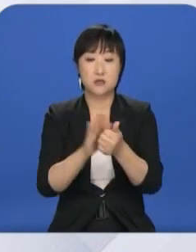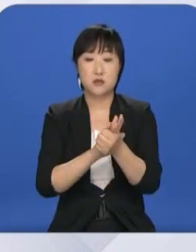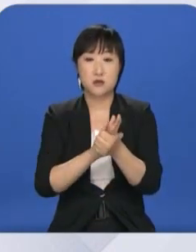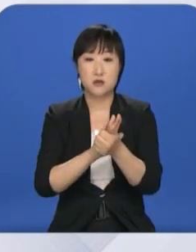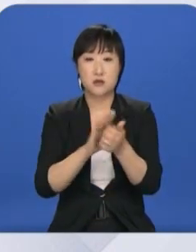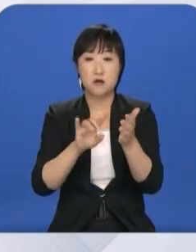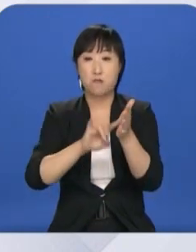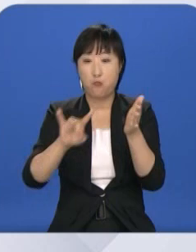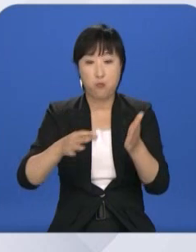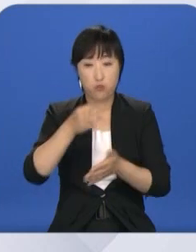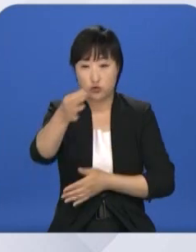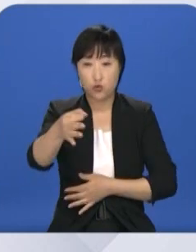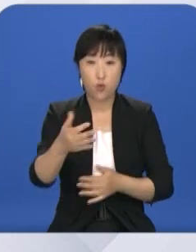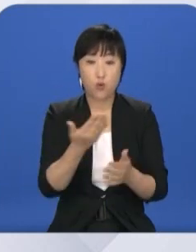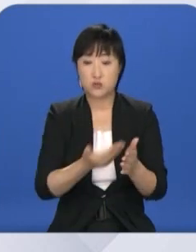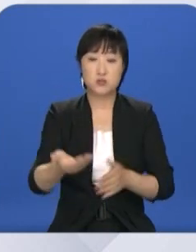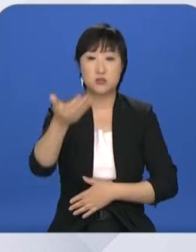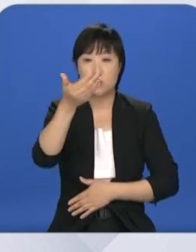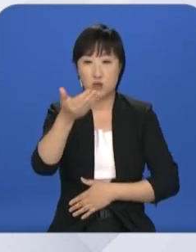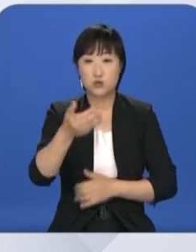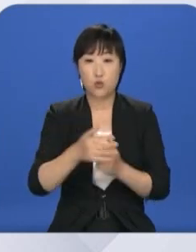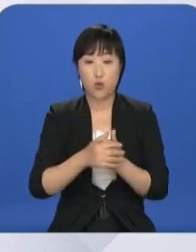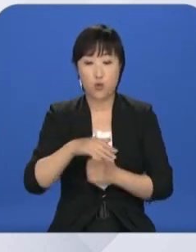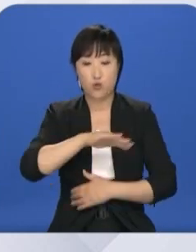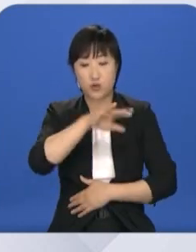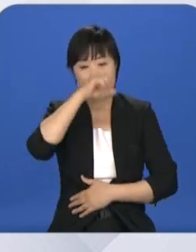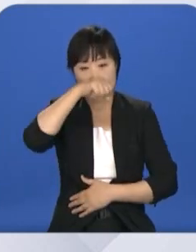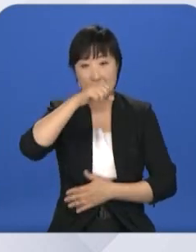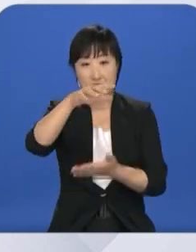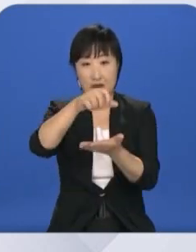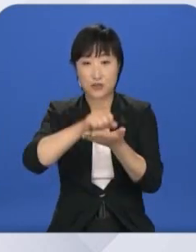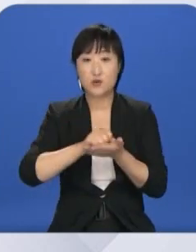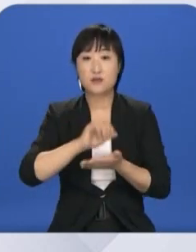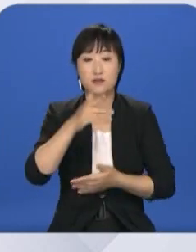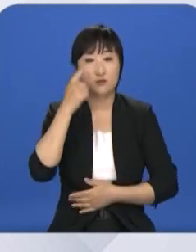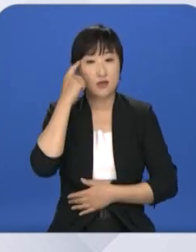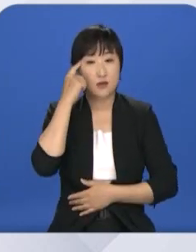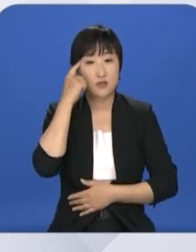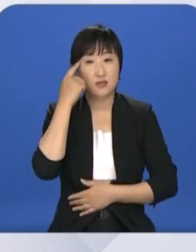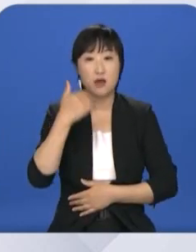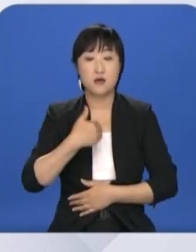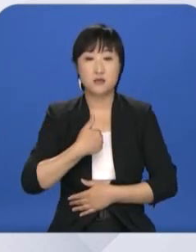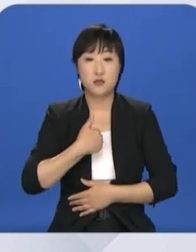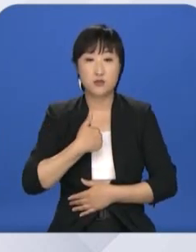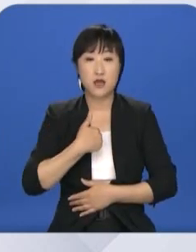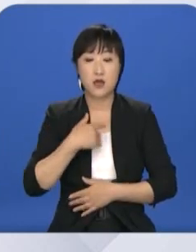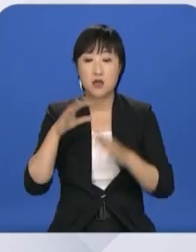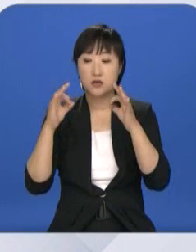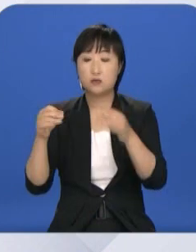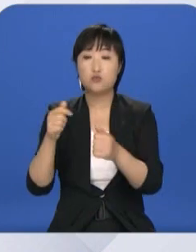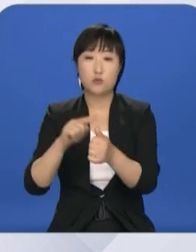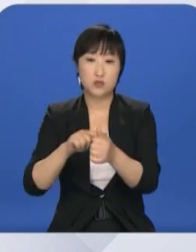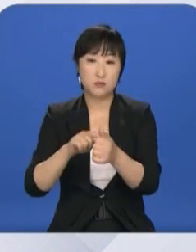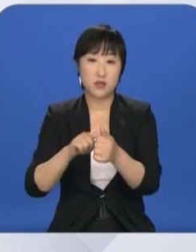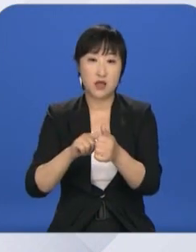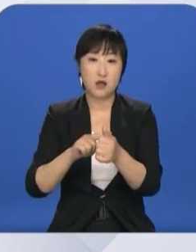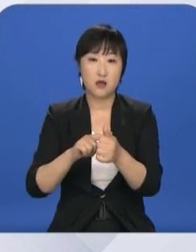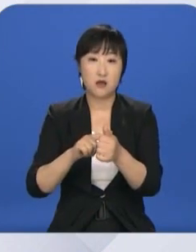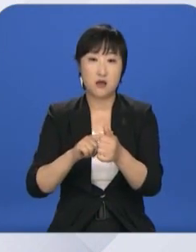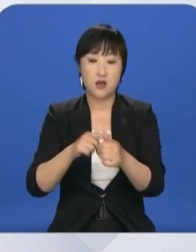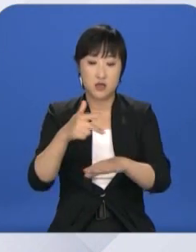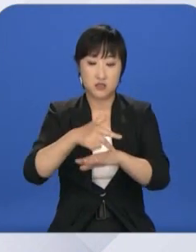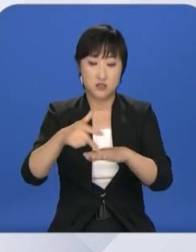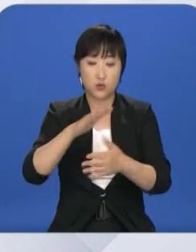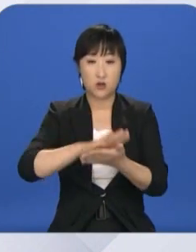보란듯이 또 승진도 시켜주고 그래서 우리 예산을 가져와야 된다고 생각합니다. 저나 김 후보님이나 우리 진도에 대한